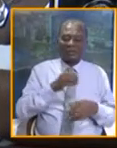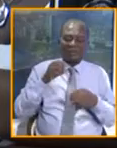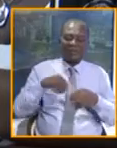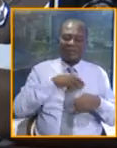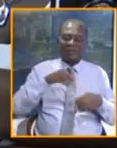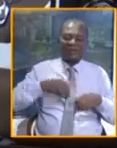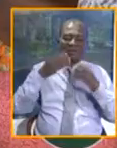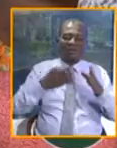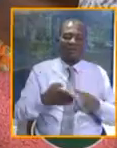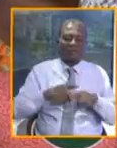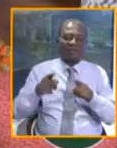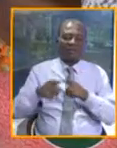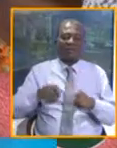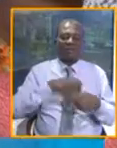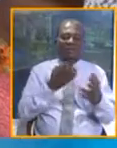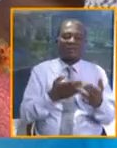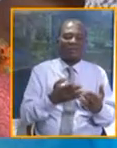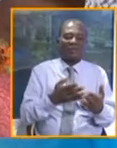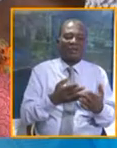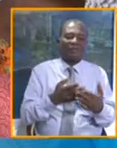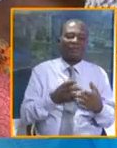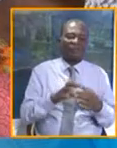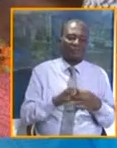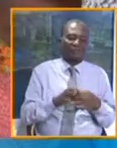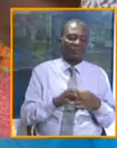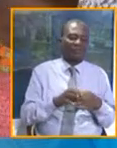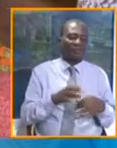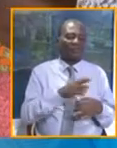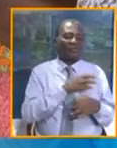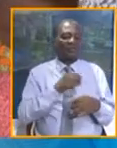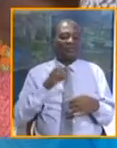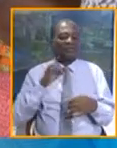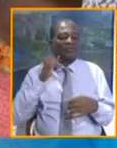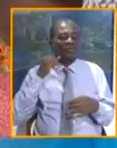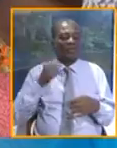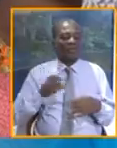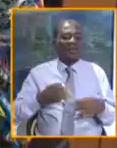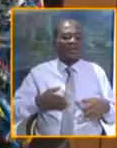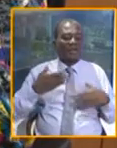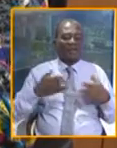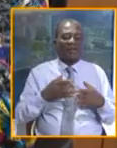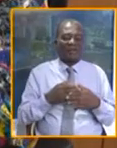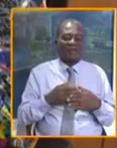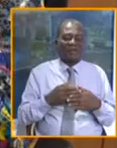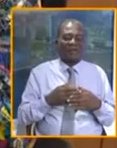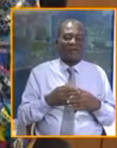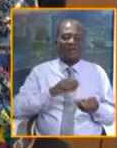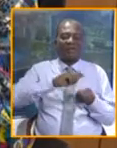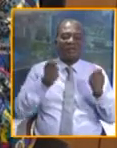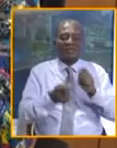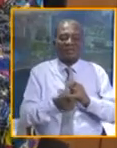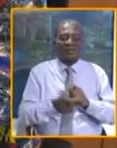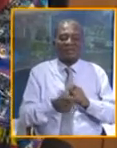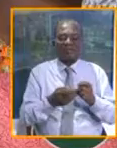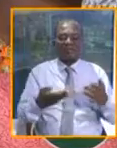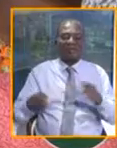l'entreprise pourront varier. J'attends de la secrétaire qu'elle soit plus digitale. Elles ont changé leur manière